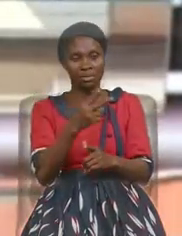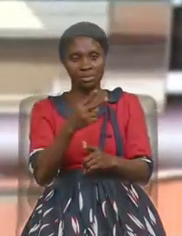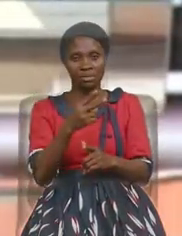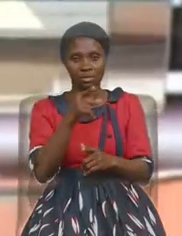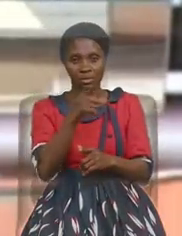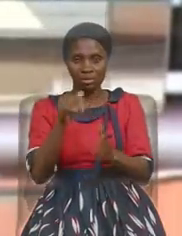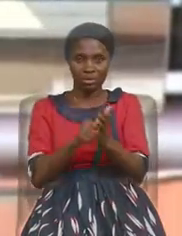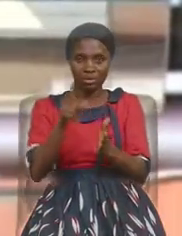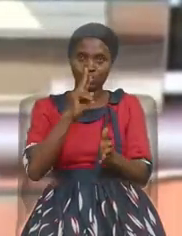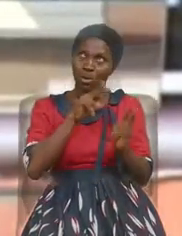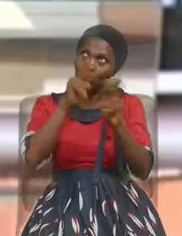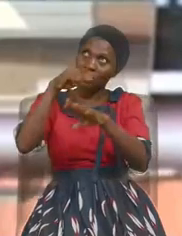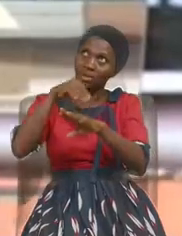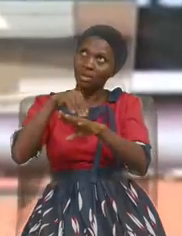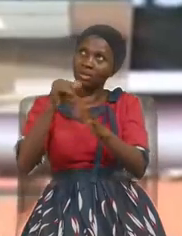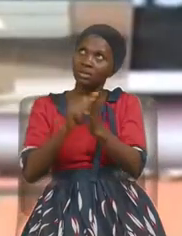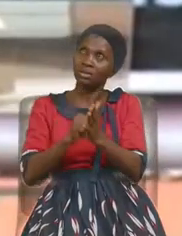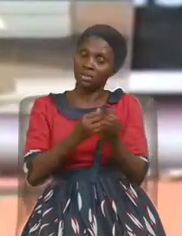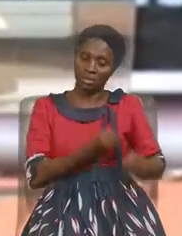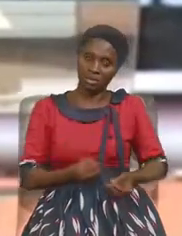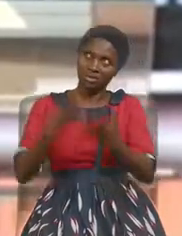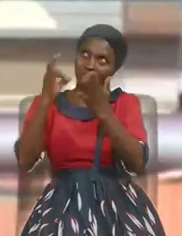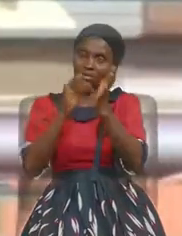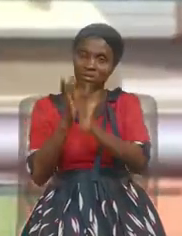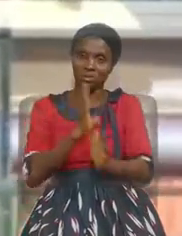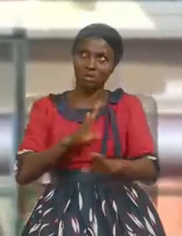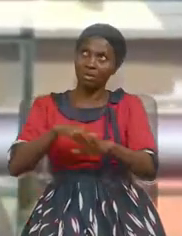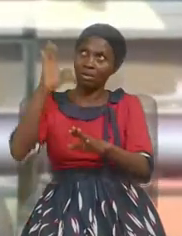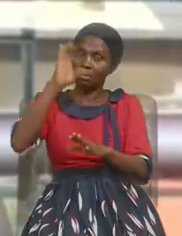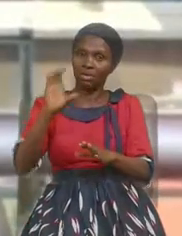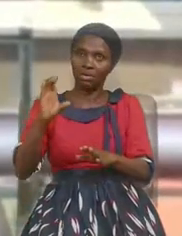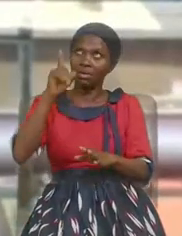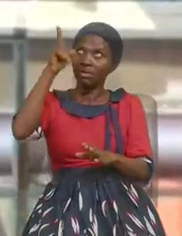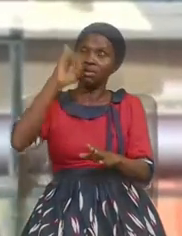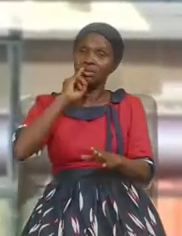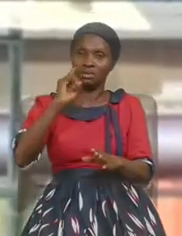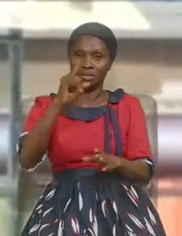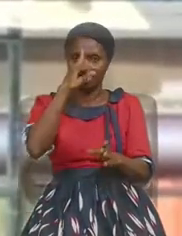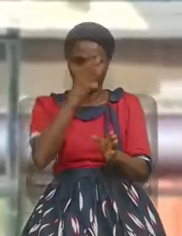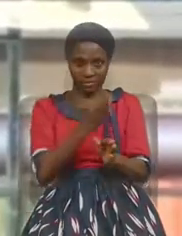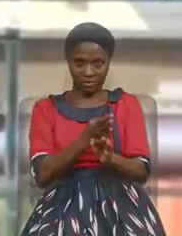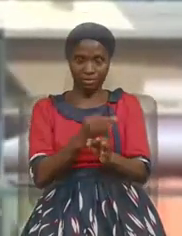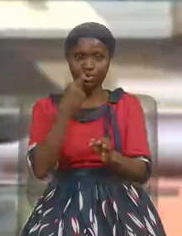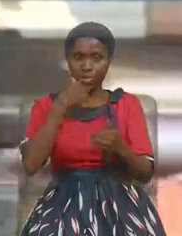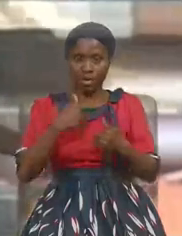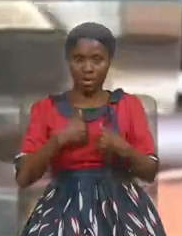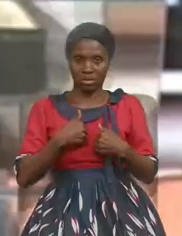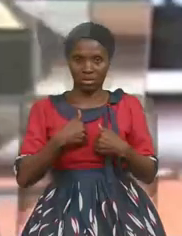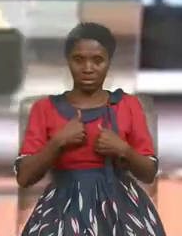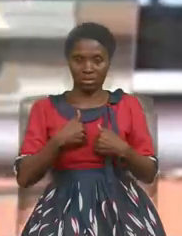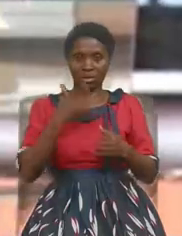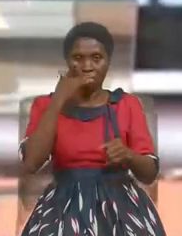ce sacrifice de Jésus-Christ sur la croix, il est fidèle, celui qui a fait la promesse, et il va ôter tous tes